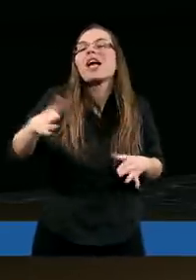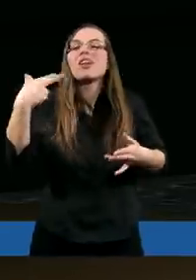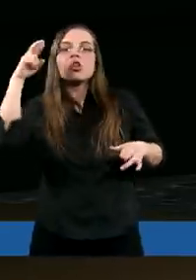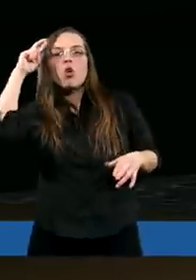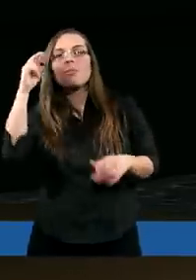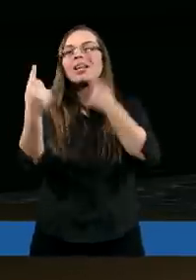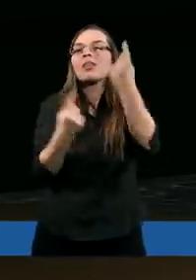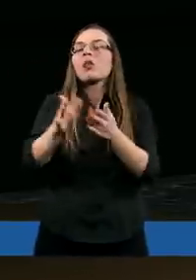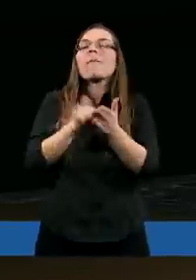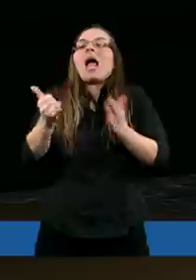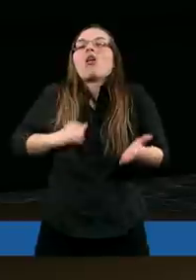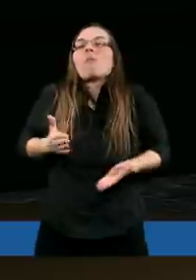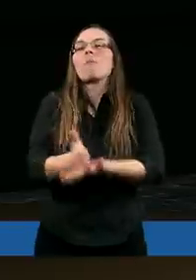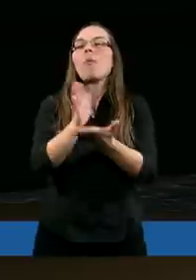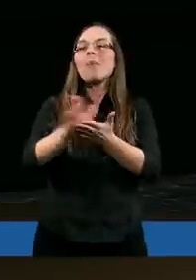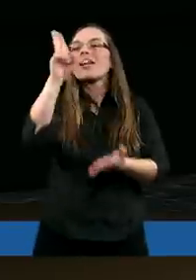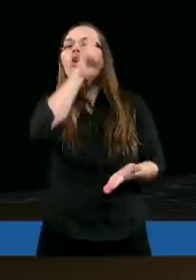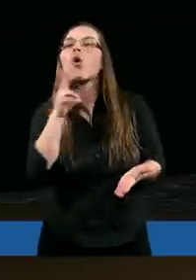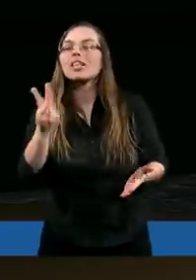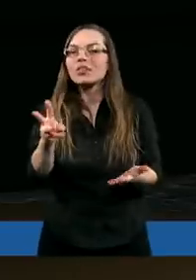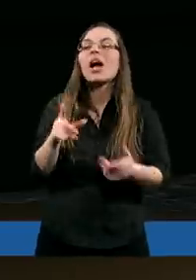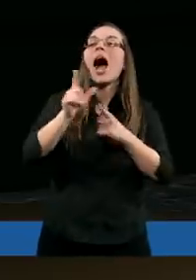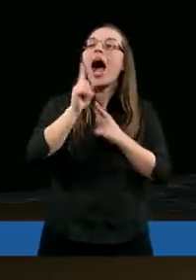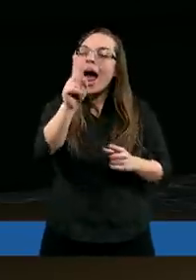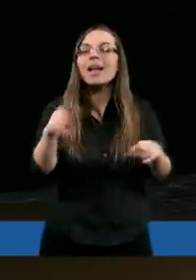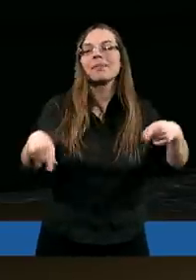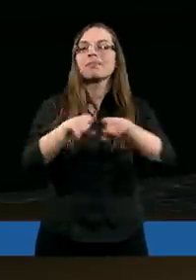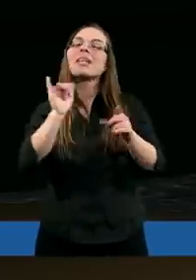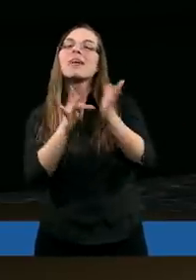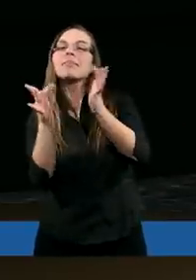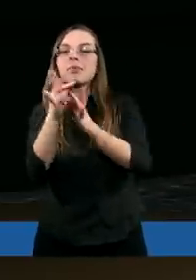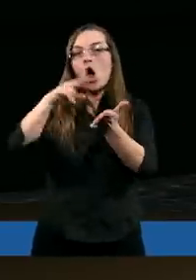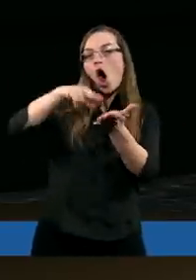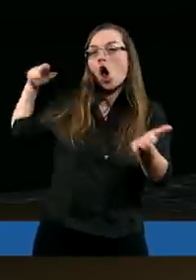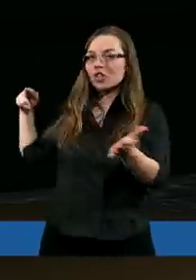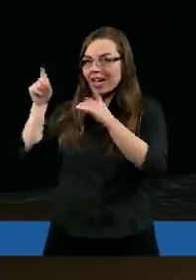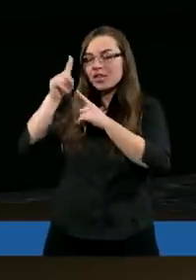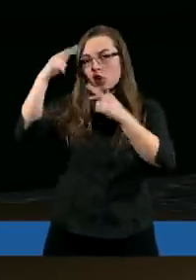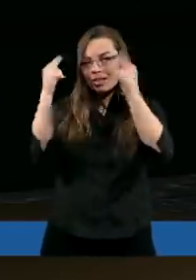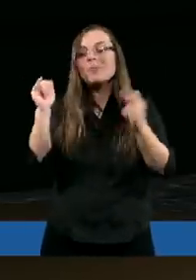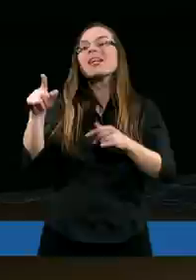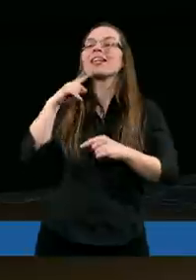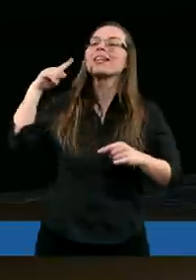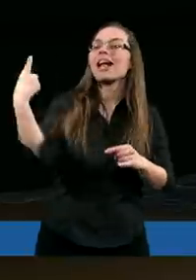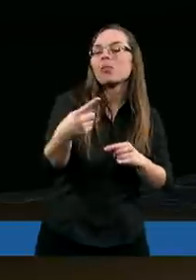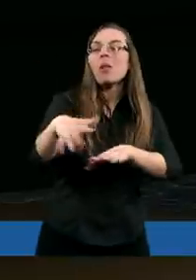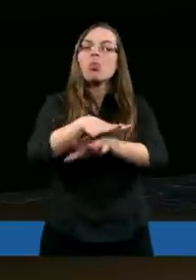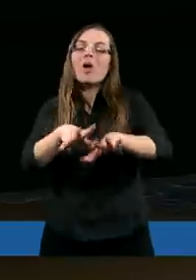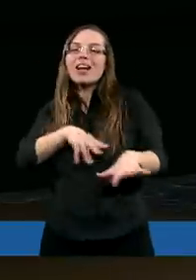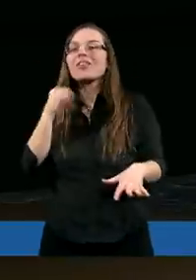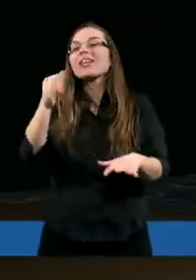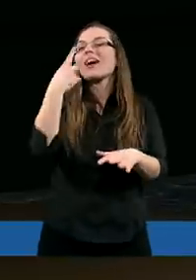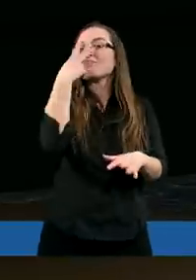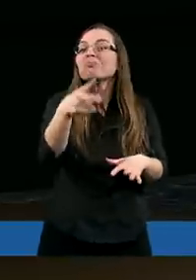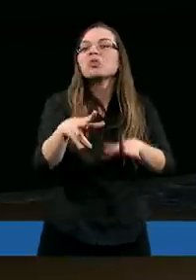sobie poradzą bez rodzica, ale jak Jezus odszedł, było potem zesłanie Ducha Świętego, jak zobaczyli to działanie